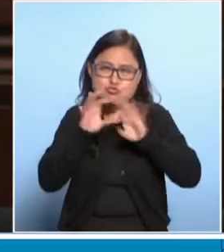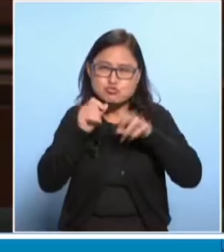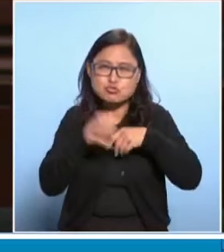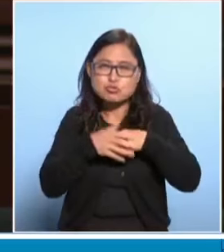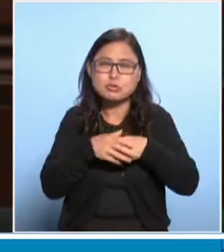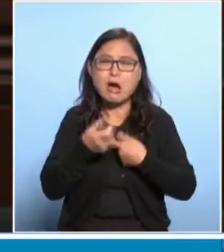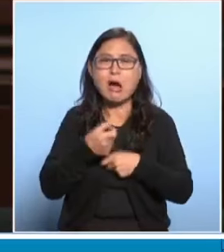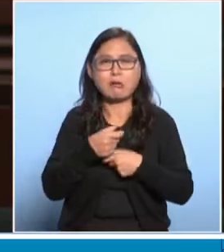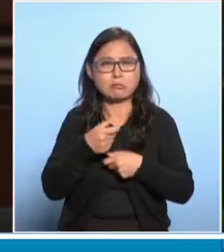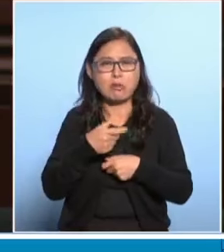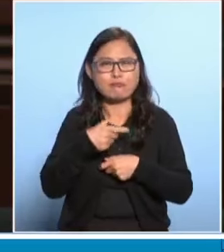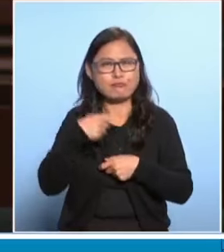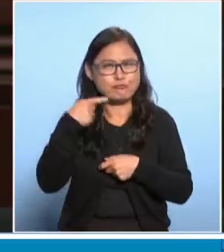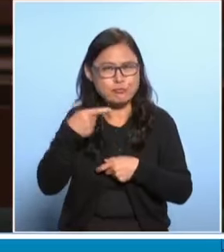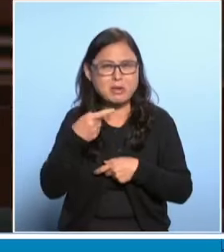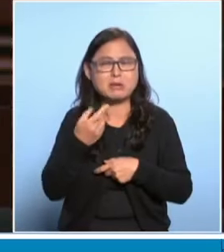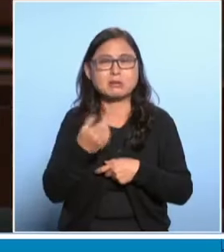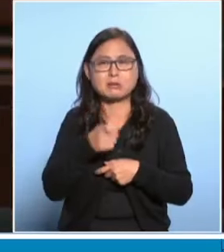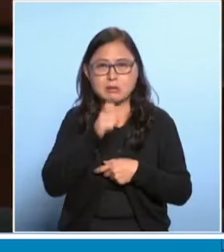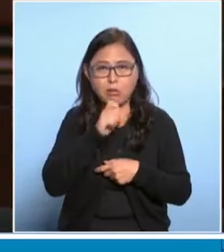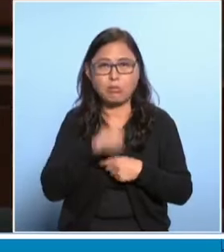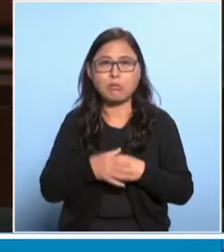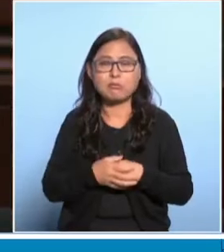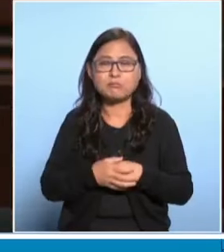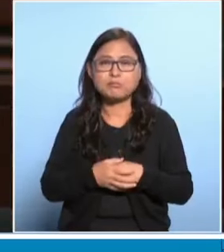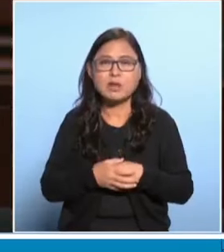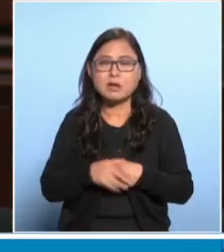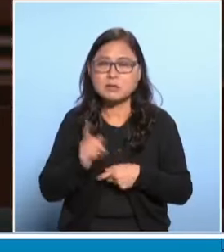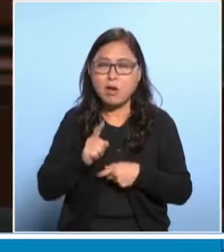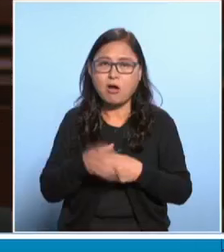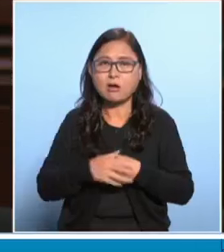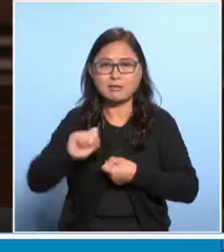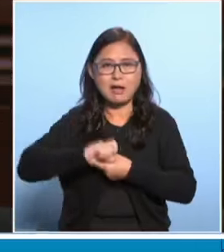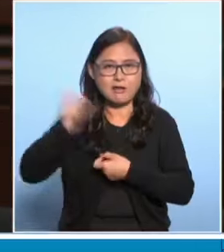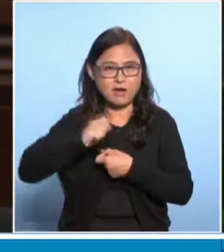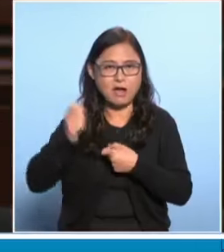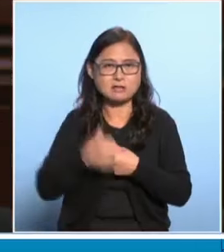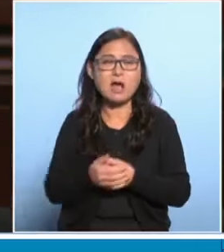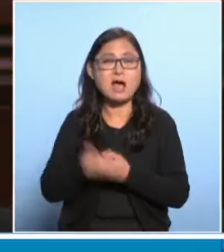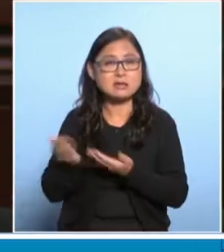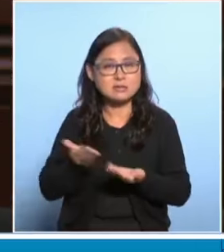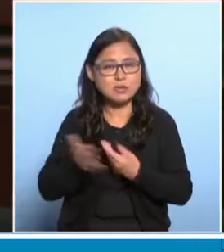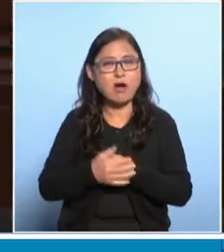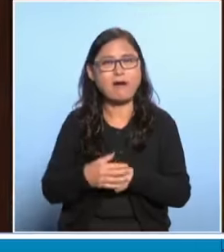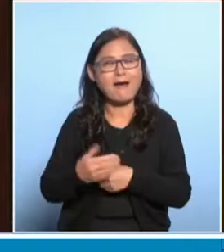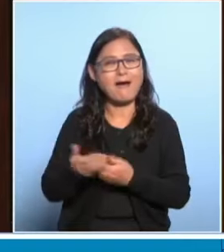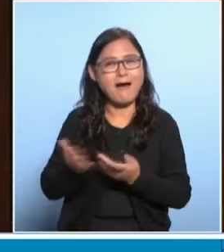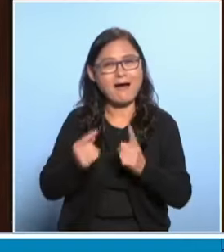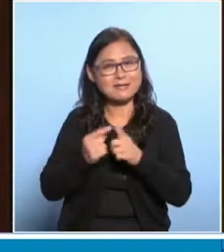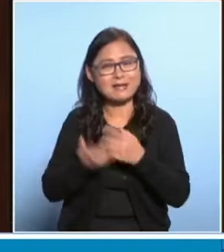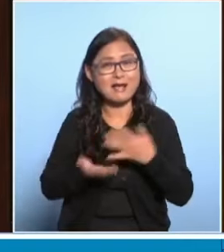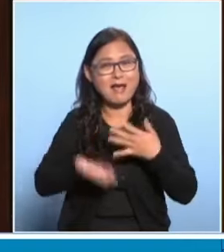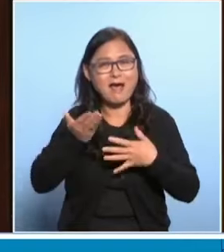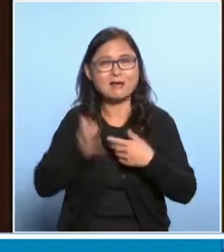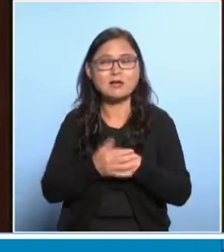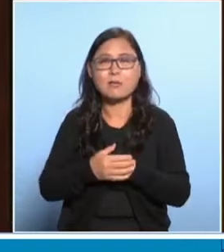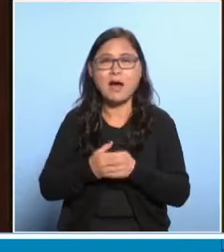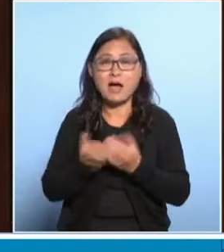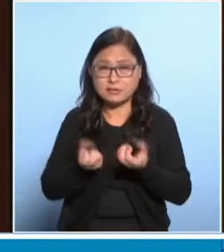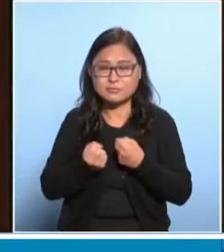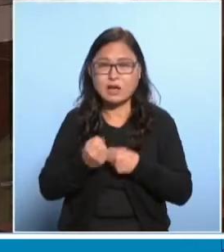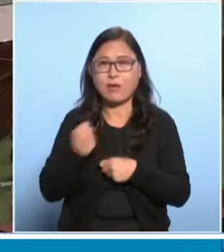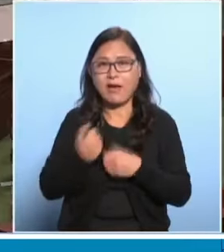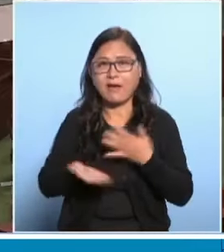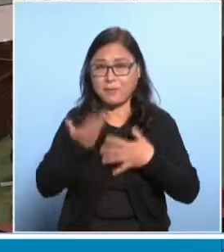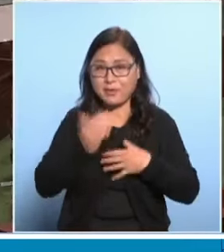府有何措施加快提升本港接待旅客的水平和承載力？ 文化體育及旅